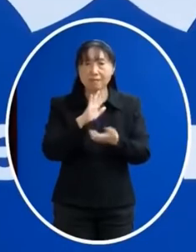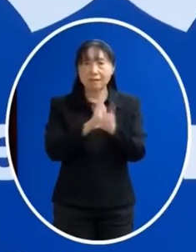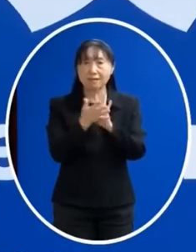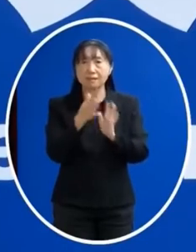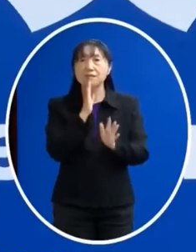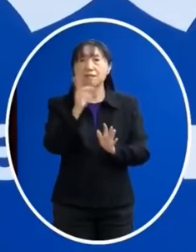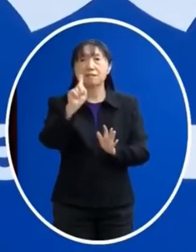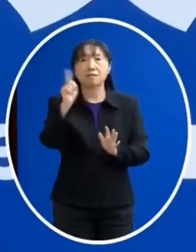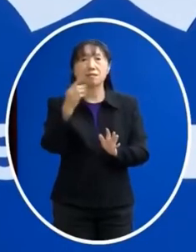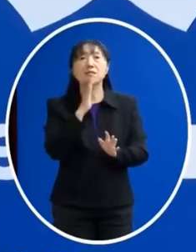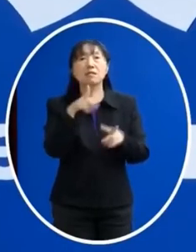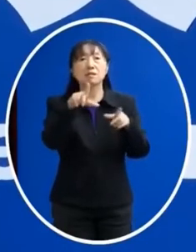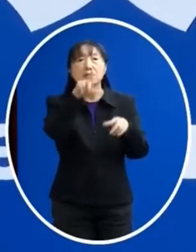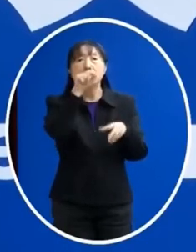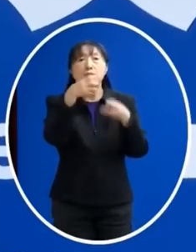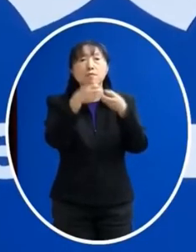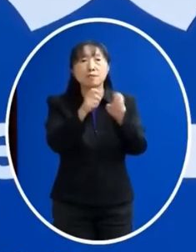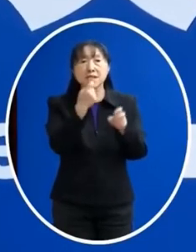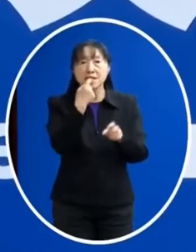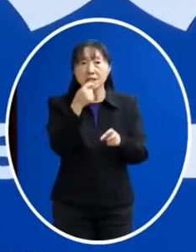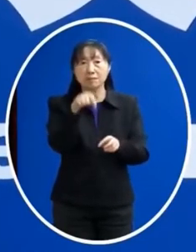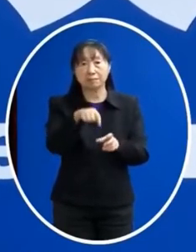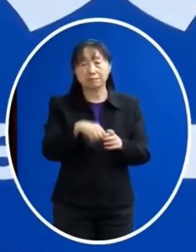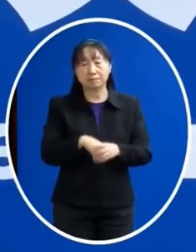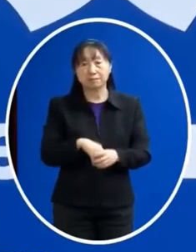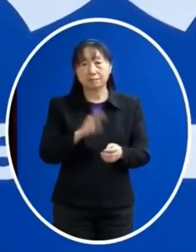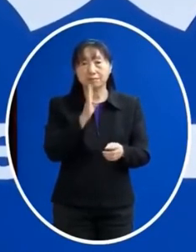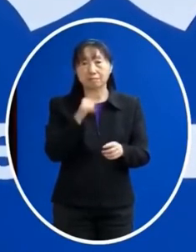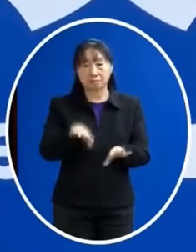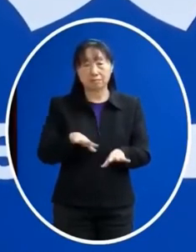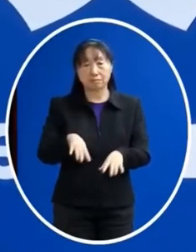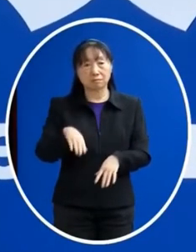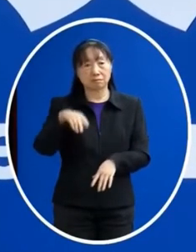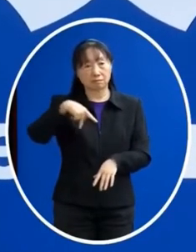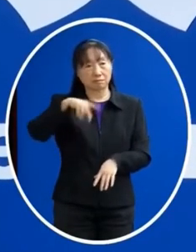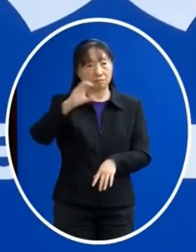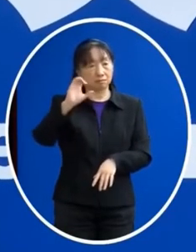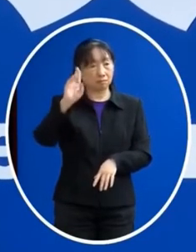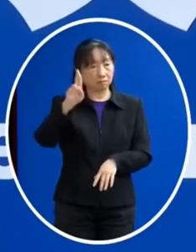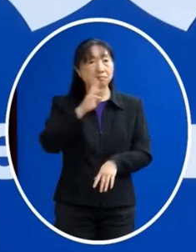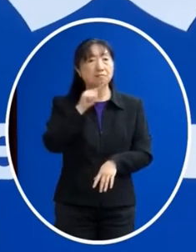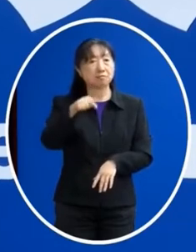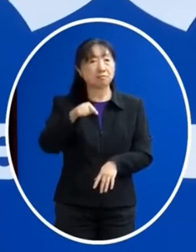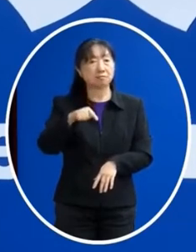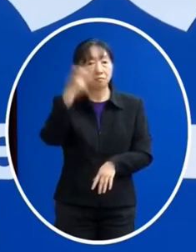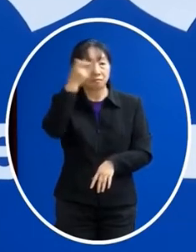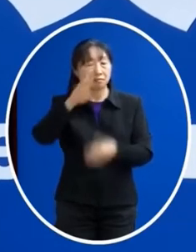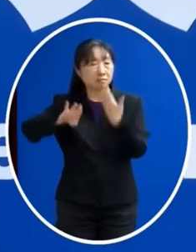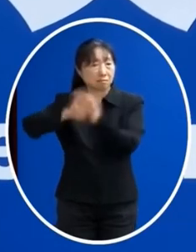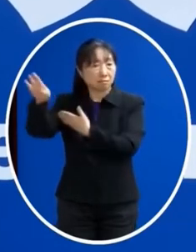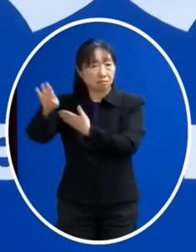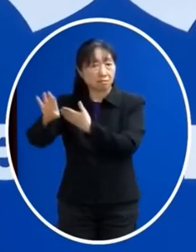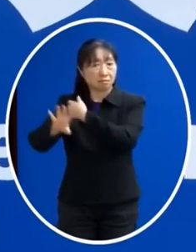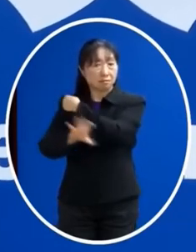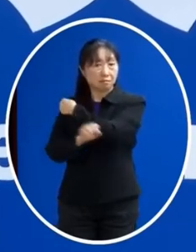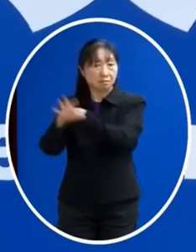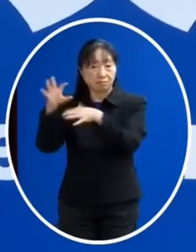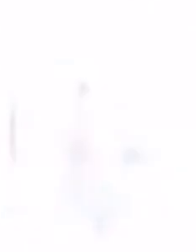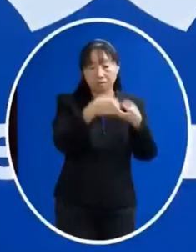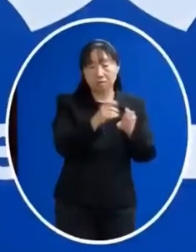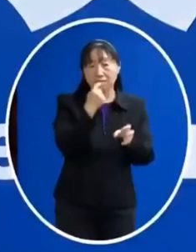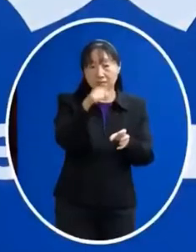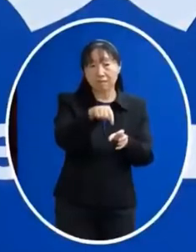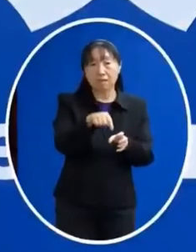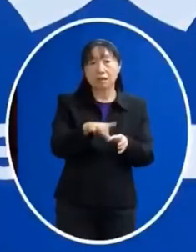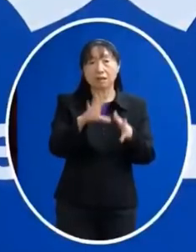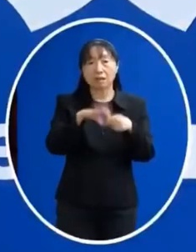在这个肌蛋白 S 蛋白上面。那我们现在目前所用的 PCR 其实侦测的是另外两种基因，必要的时候才会再去加做。